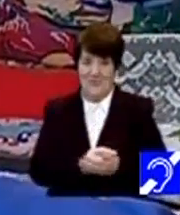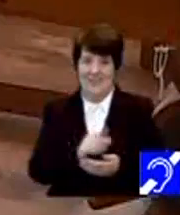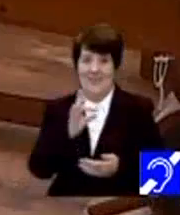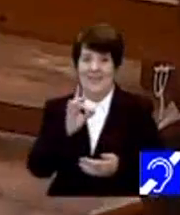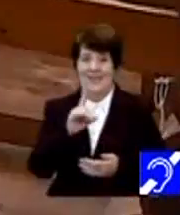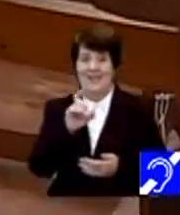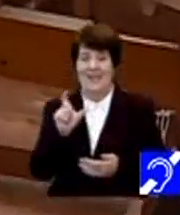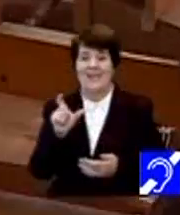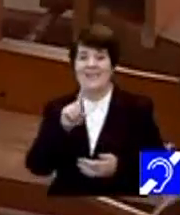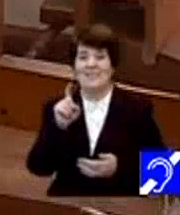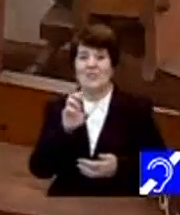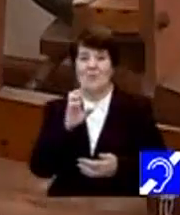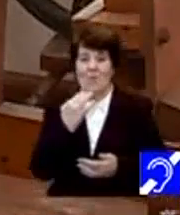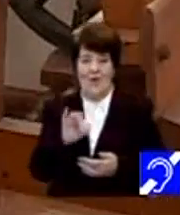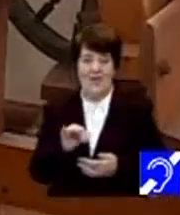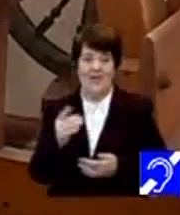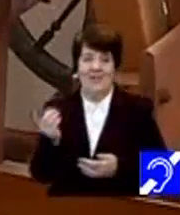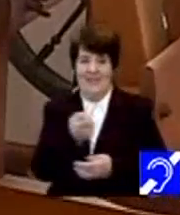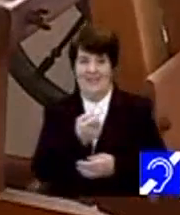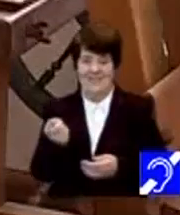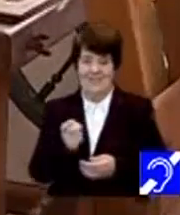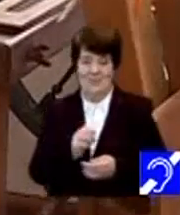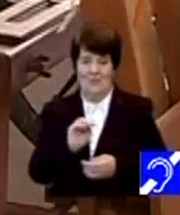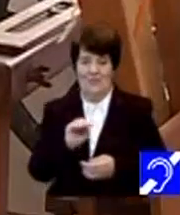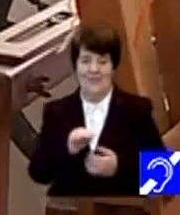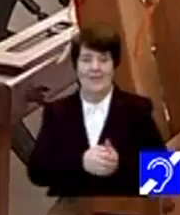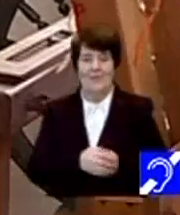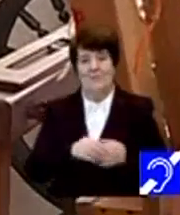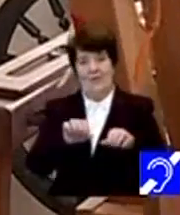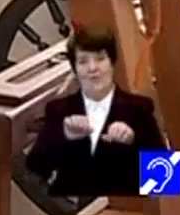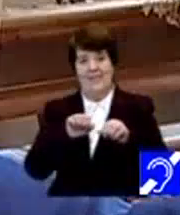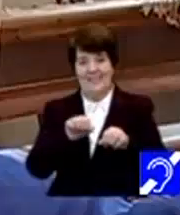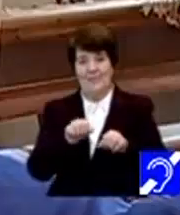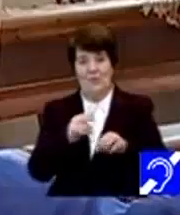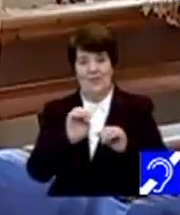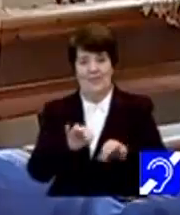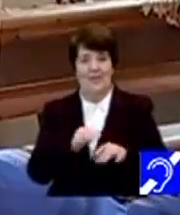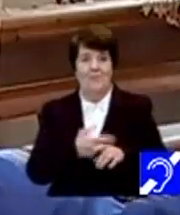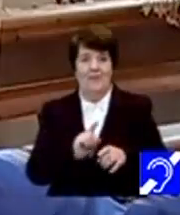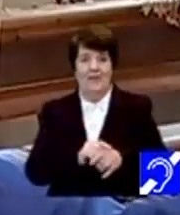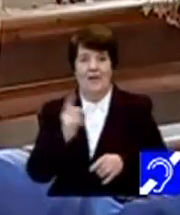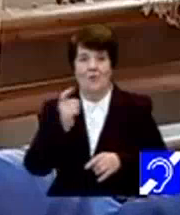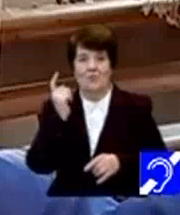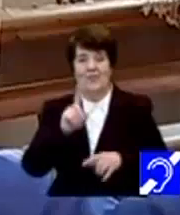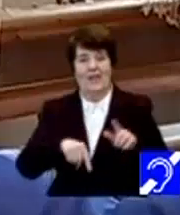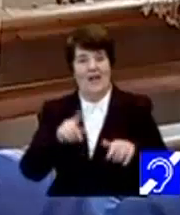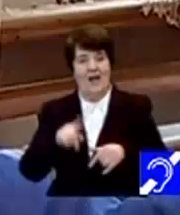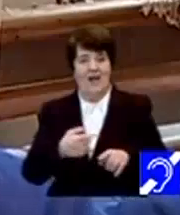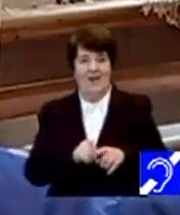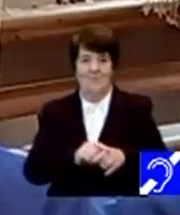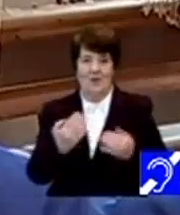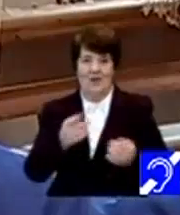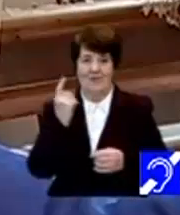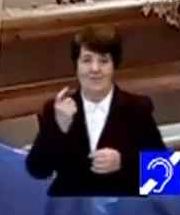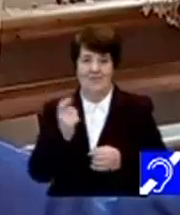văzut război de țesut. Așa, în deletnicire, cam s-a uitat. Foarte rar găsești acum o gospodină care se poate să țesă